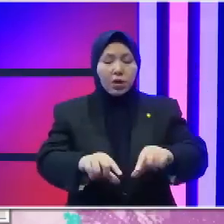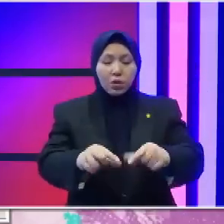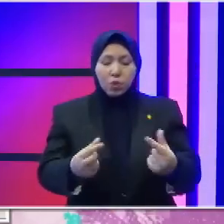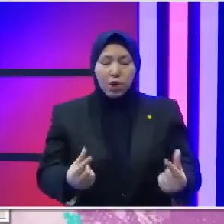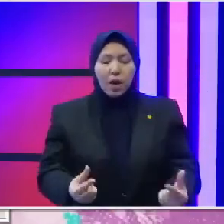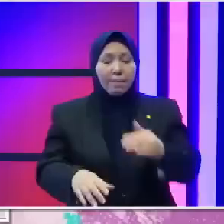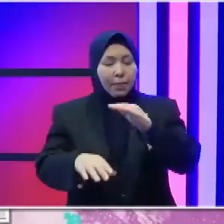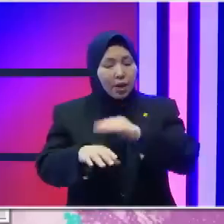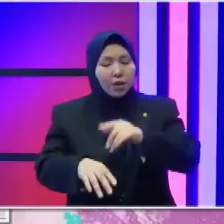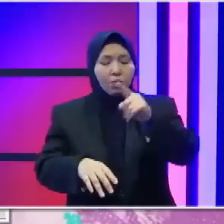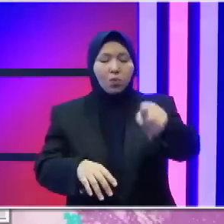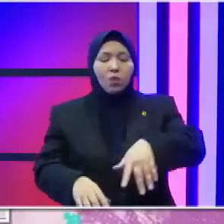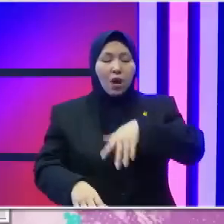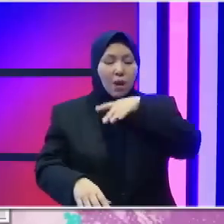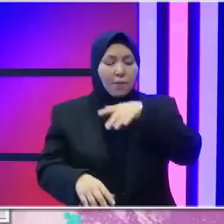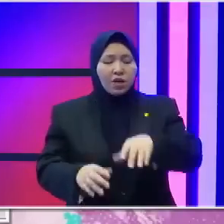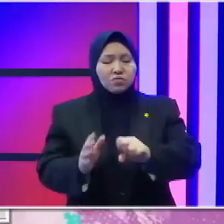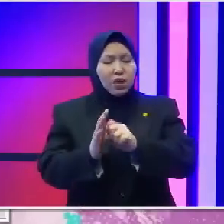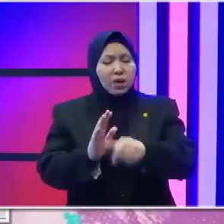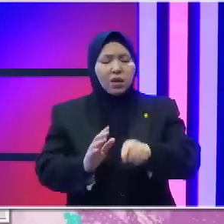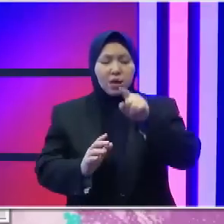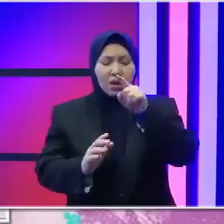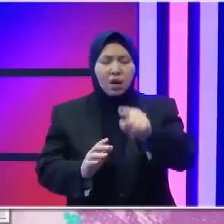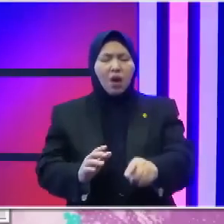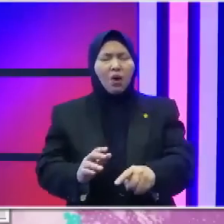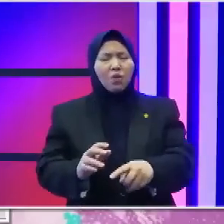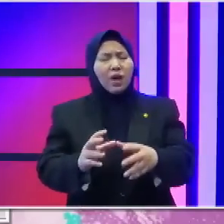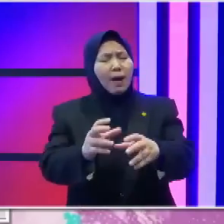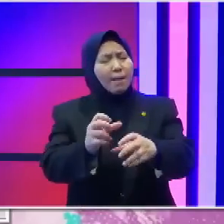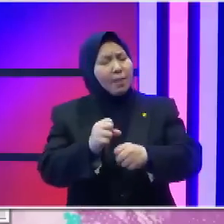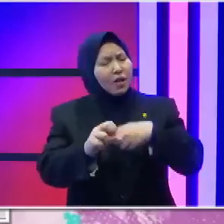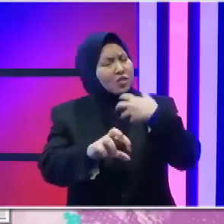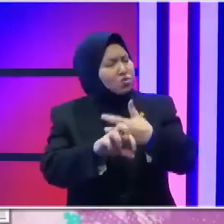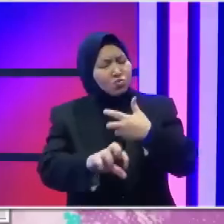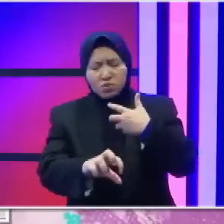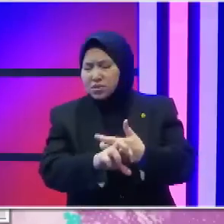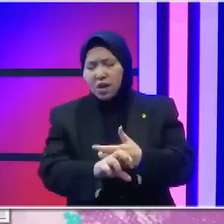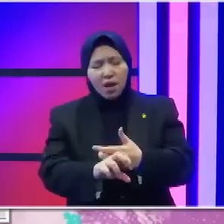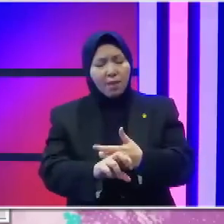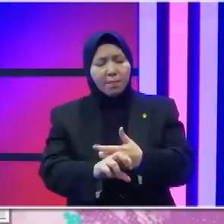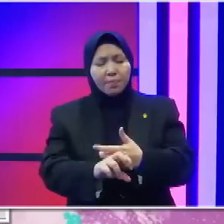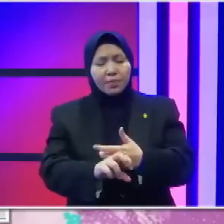anzalna 'alaikal Qur'ana litashqa